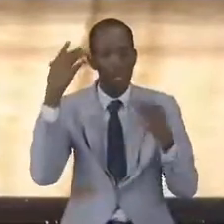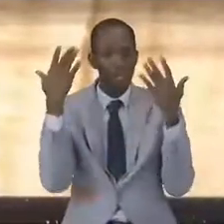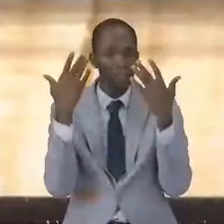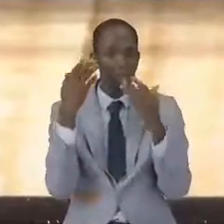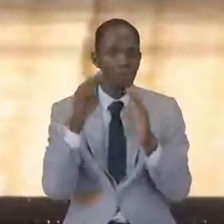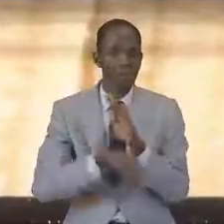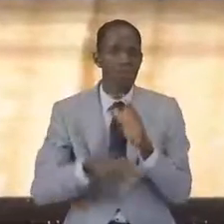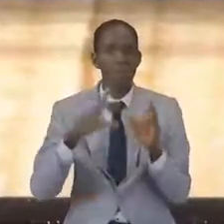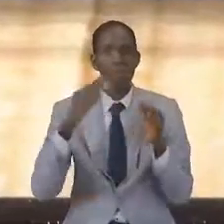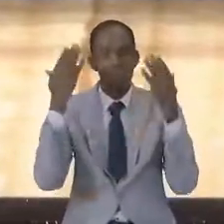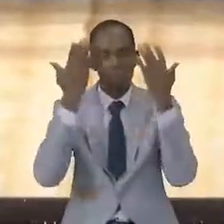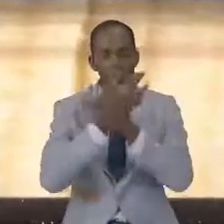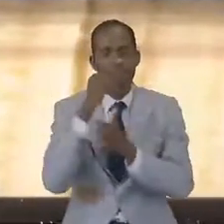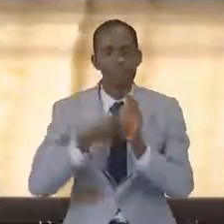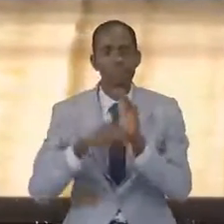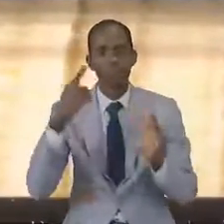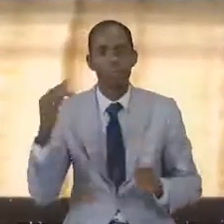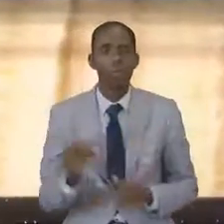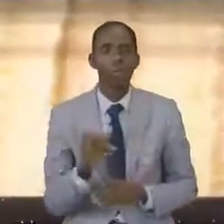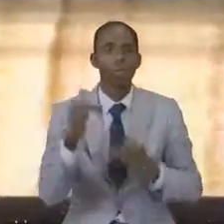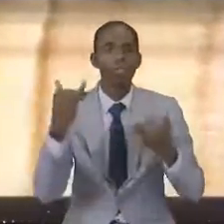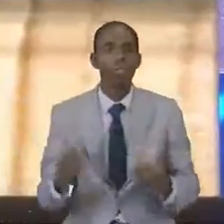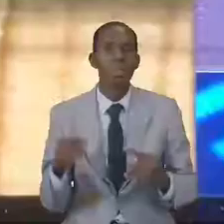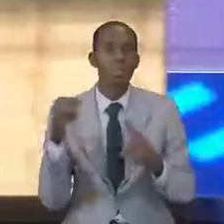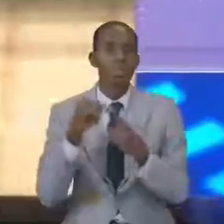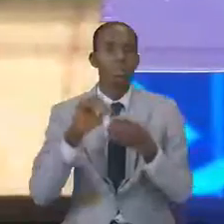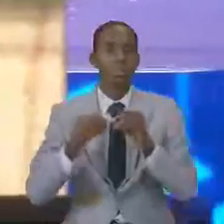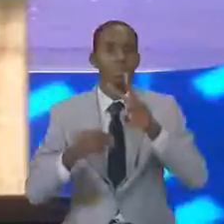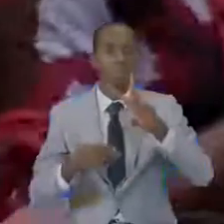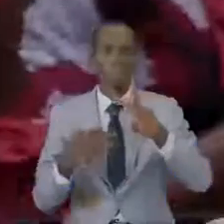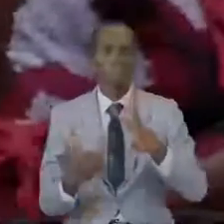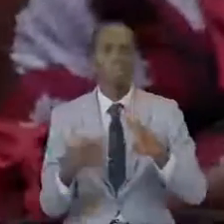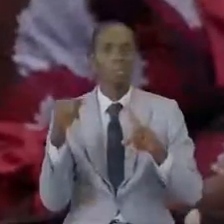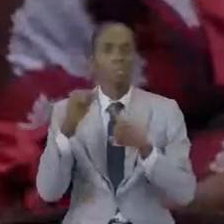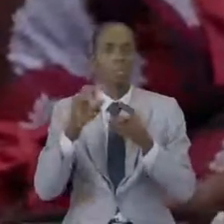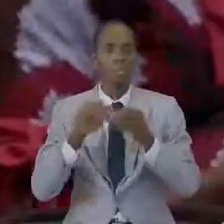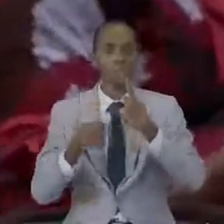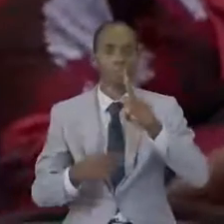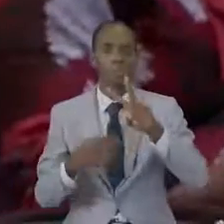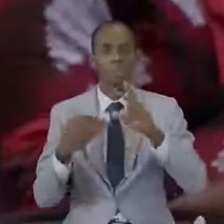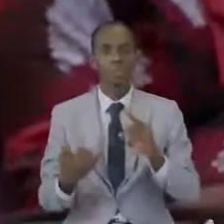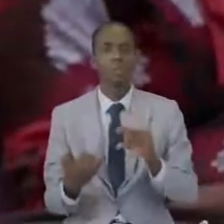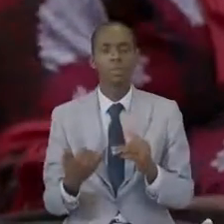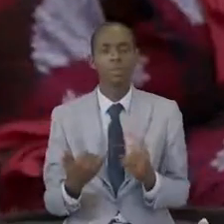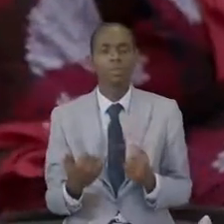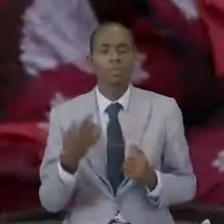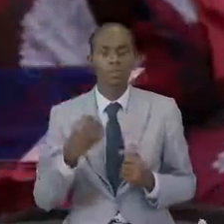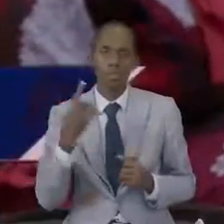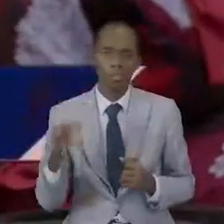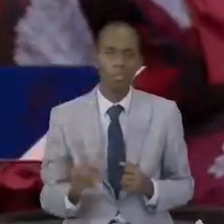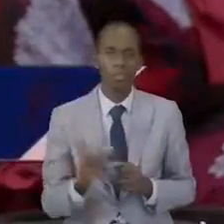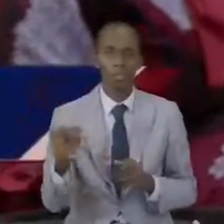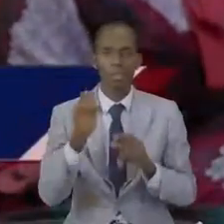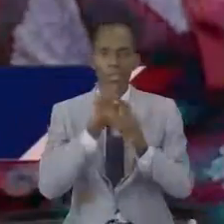réservé pour l'éternité nous parvenons maintenant au deuxième point deuxième point c'est la